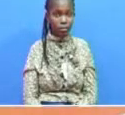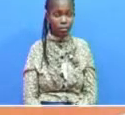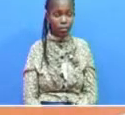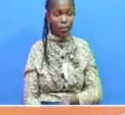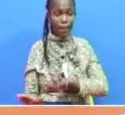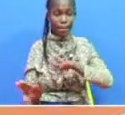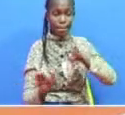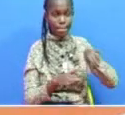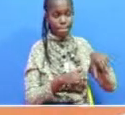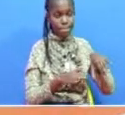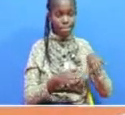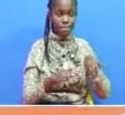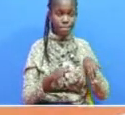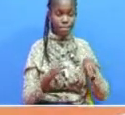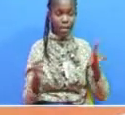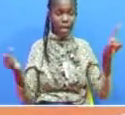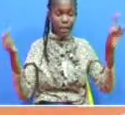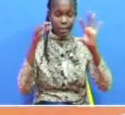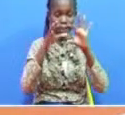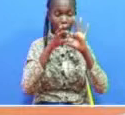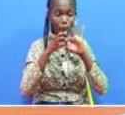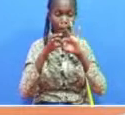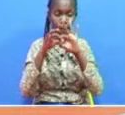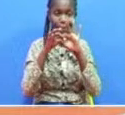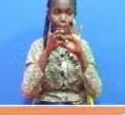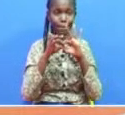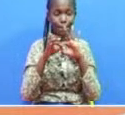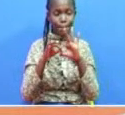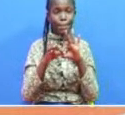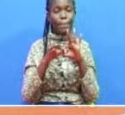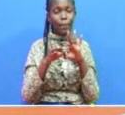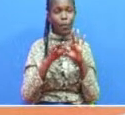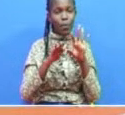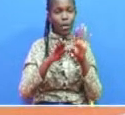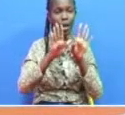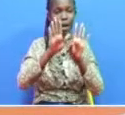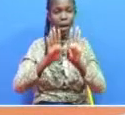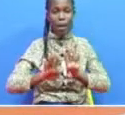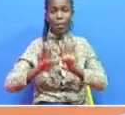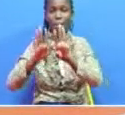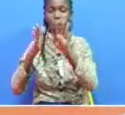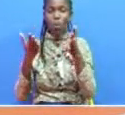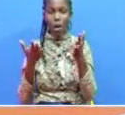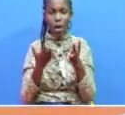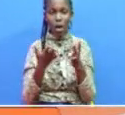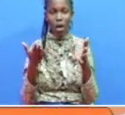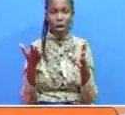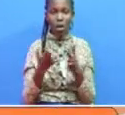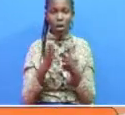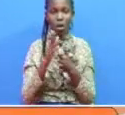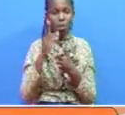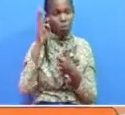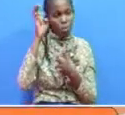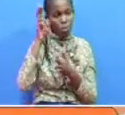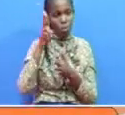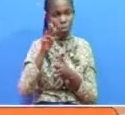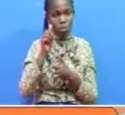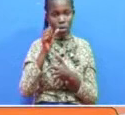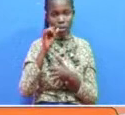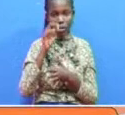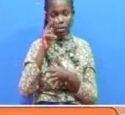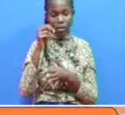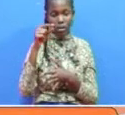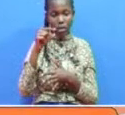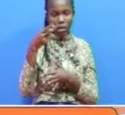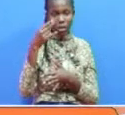Kungi nikana na yongwa tanio ya Azimio One Kenya ni ya twice ya Utiti County ni ya Uasin Gishu. Dongo yangwa